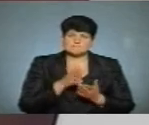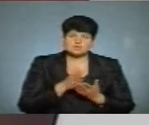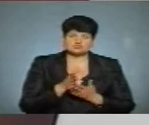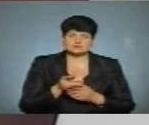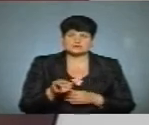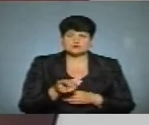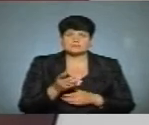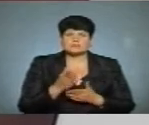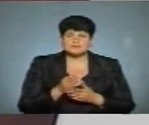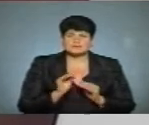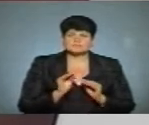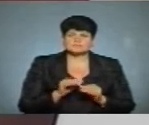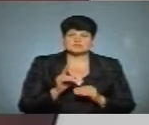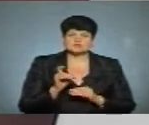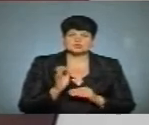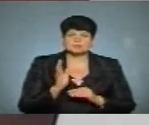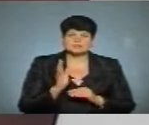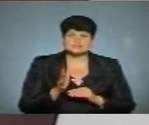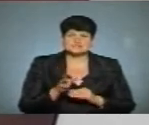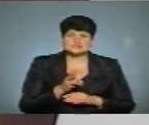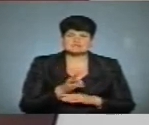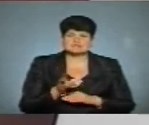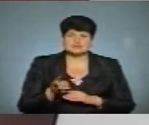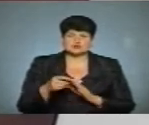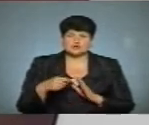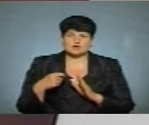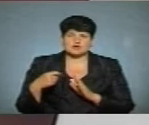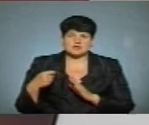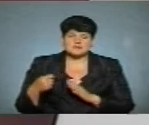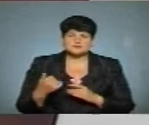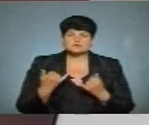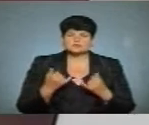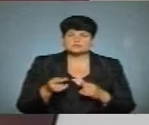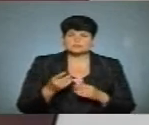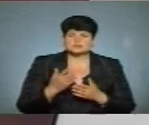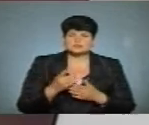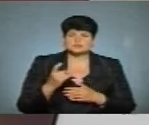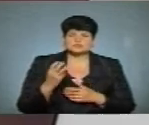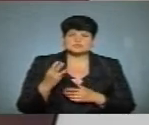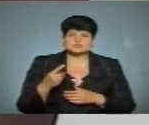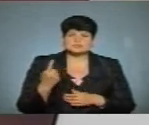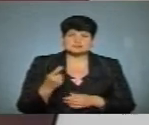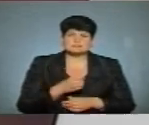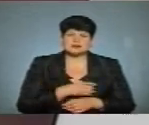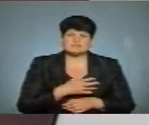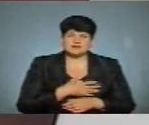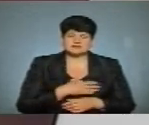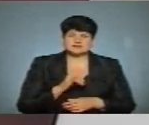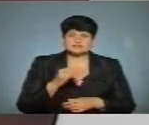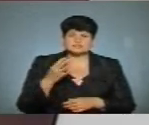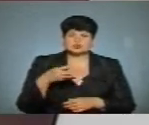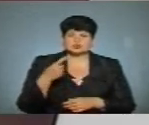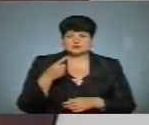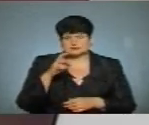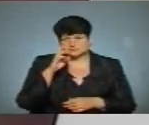Тернополя мають встановити 150 відеокамер. У Тернополі на сьогодні їздять 131 приватний і 41 комунальні автобуси,